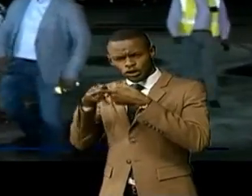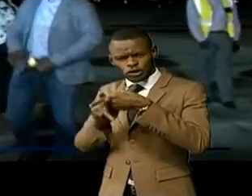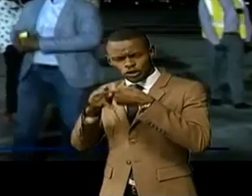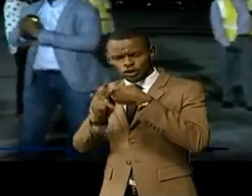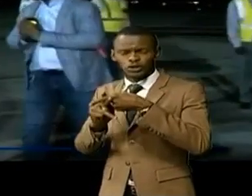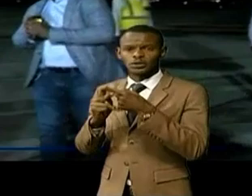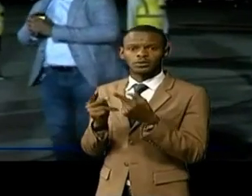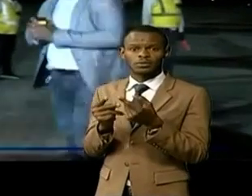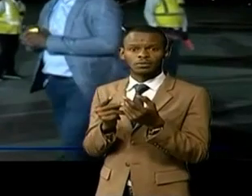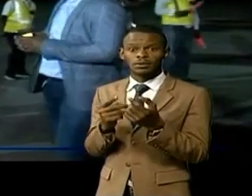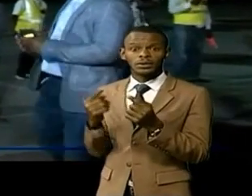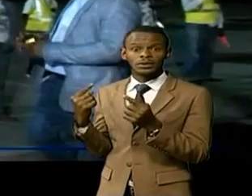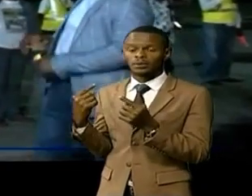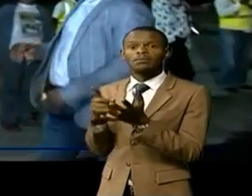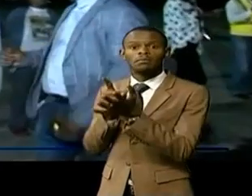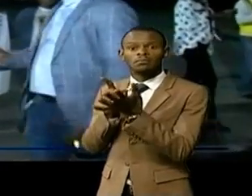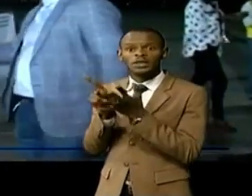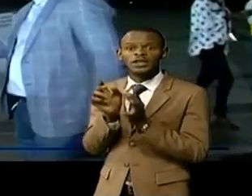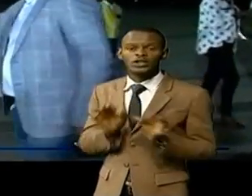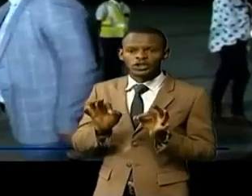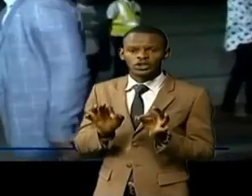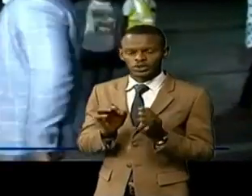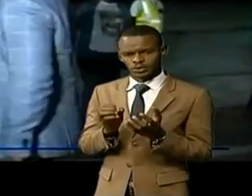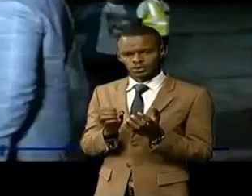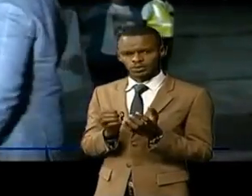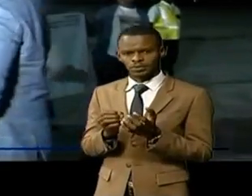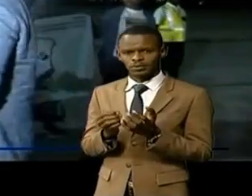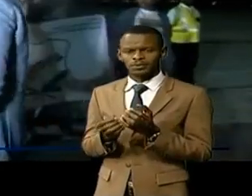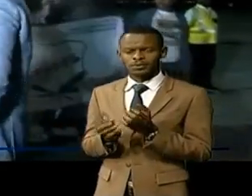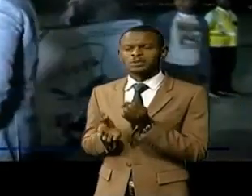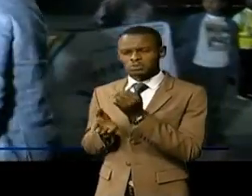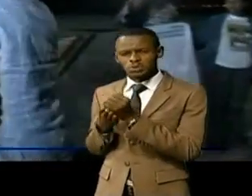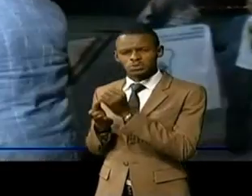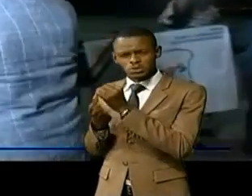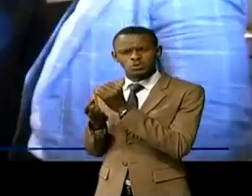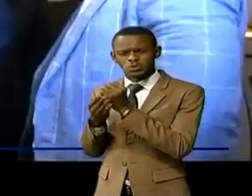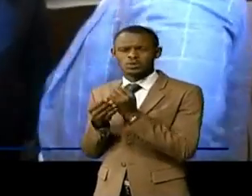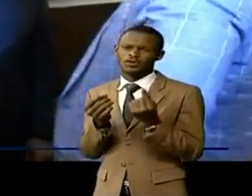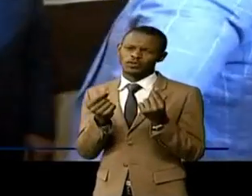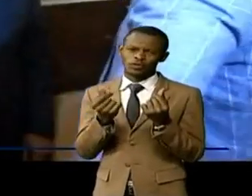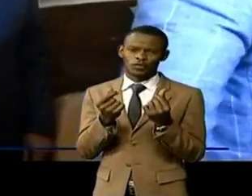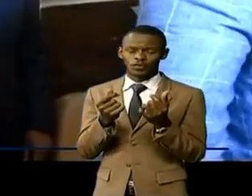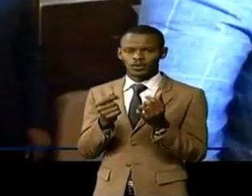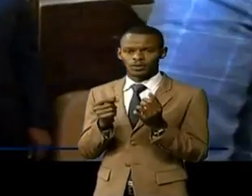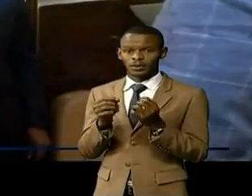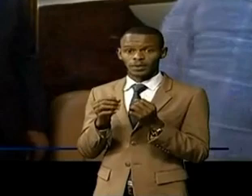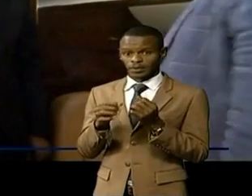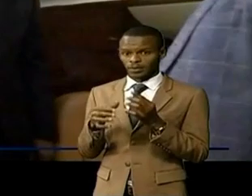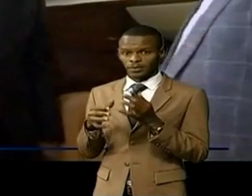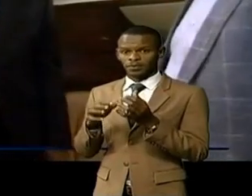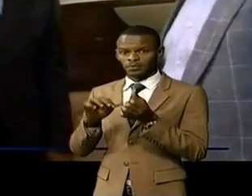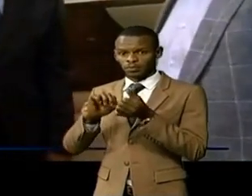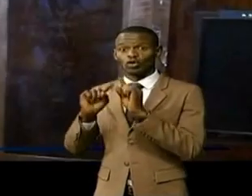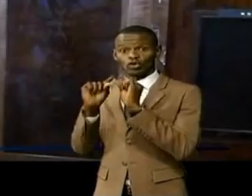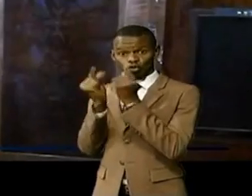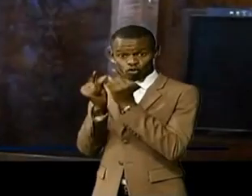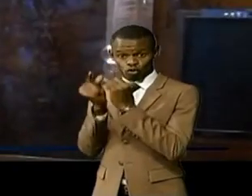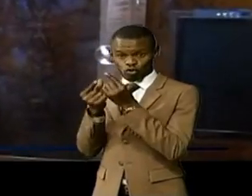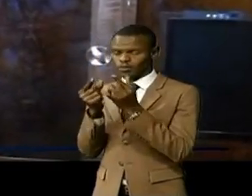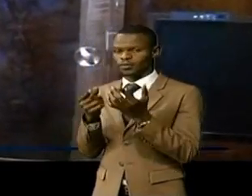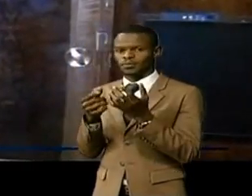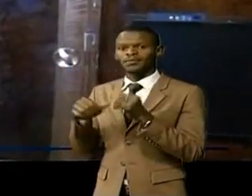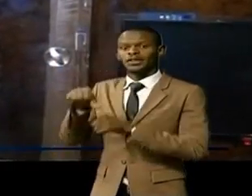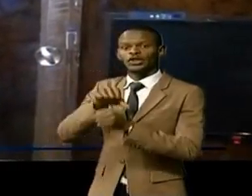du Congo. L'affaire avait fait grand bruit dans l'espace aérien européen et des mesures fortes étaient même envisagées contre